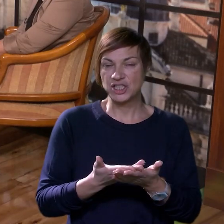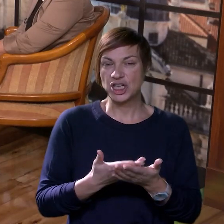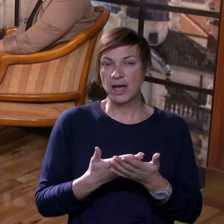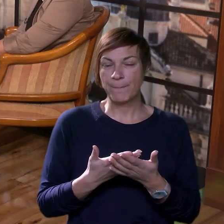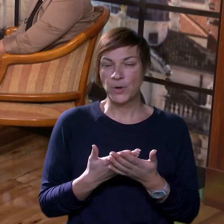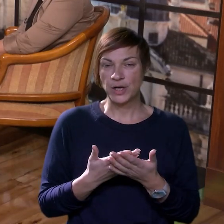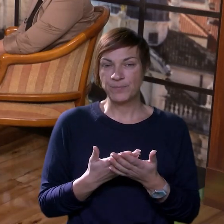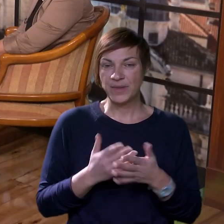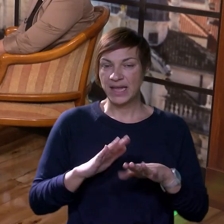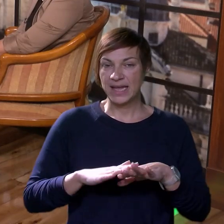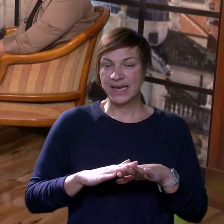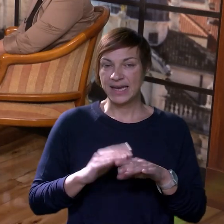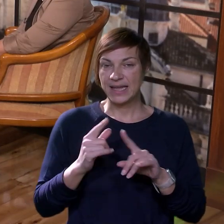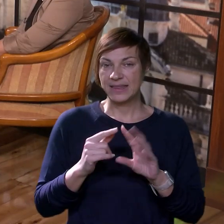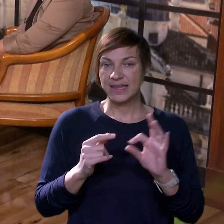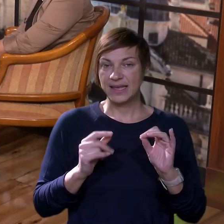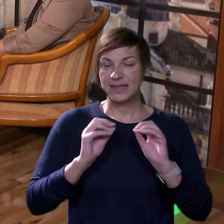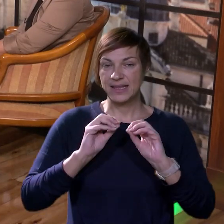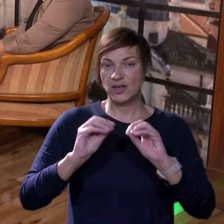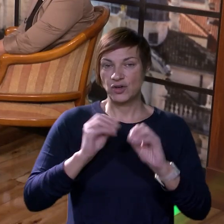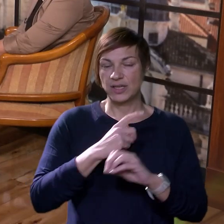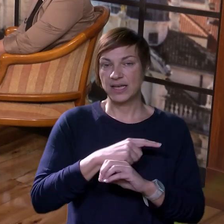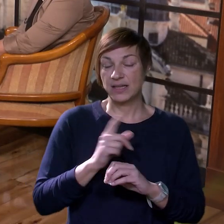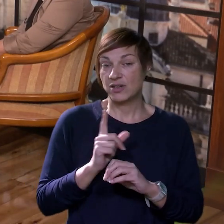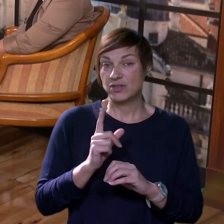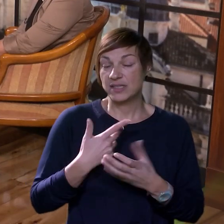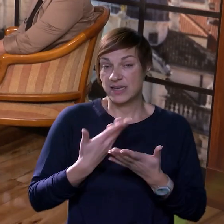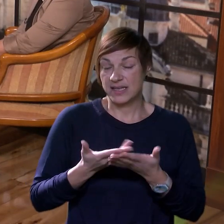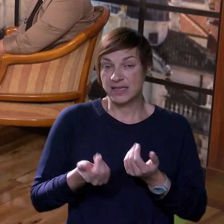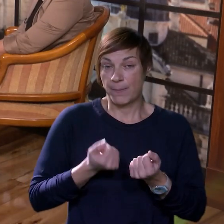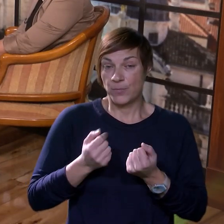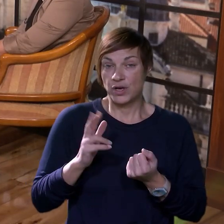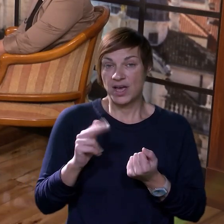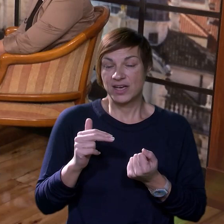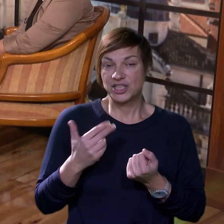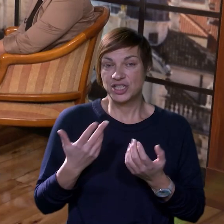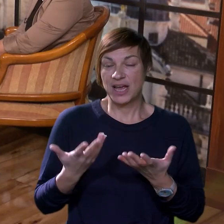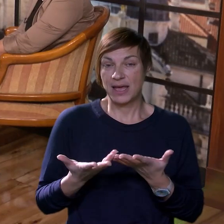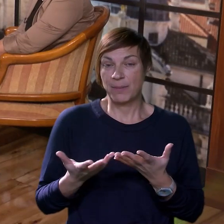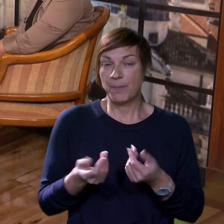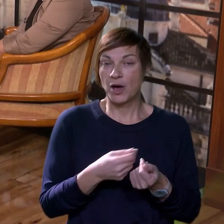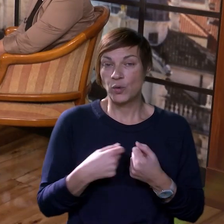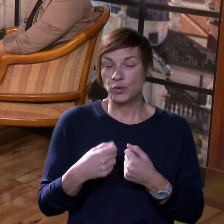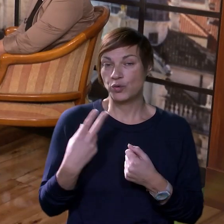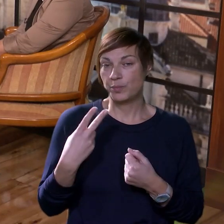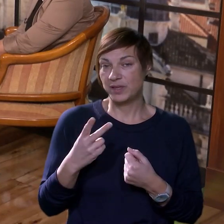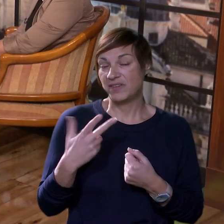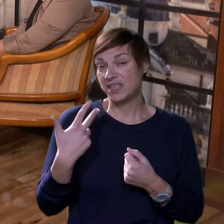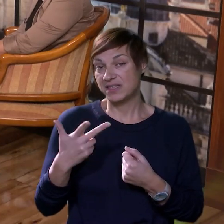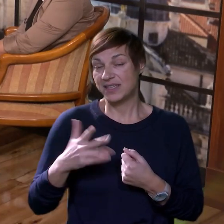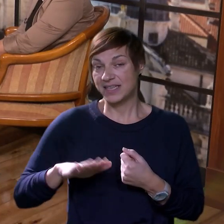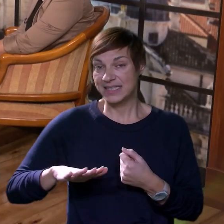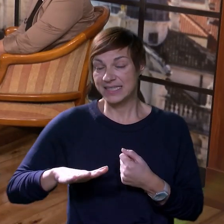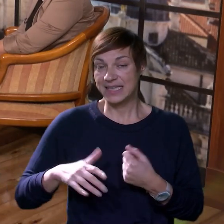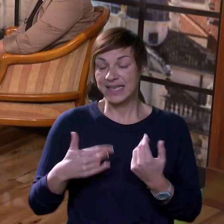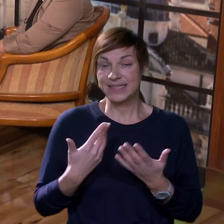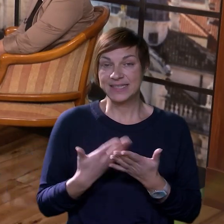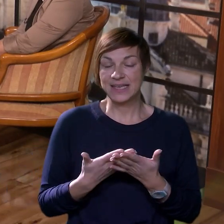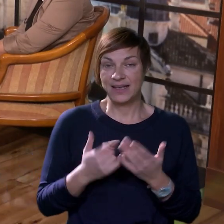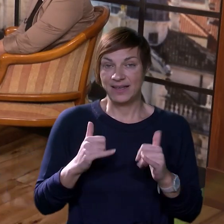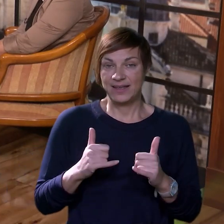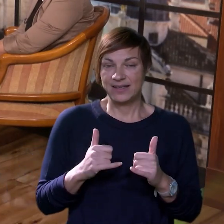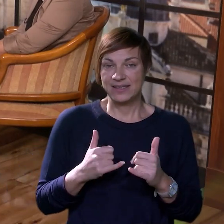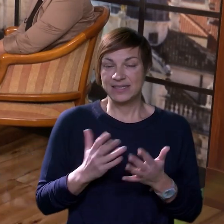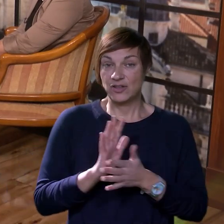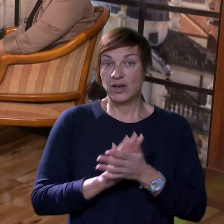i pozornost na tete, odgajateljice. Jer ako se tete ne zna ponašati, a ima u svojoj grupi 20 ili 30 male dječice